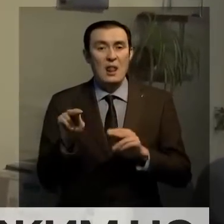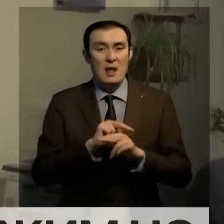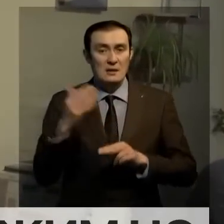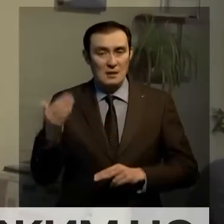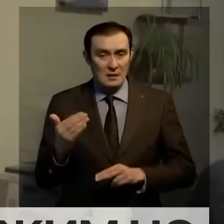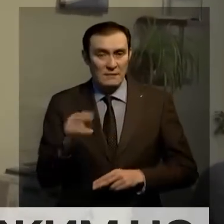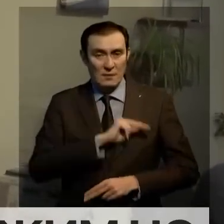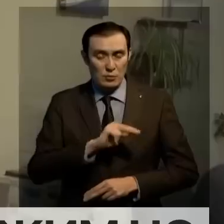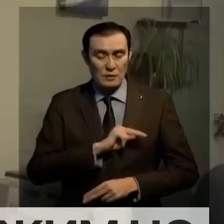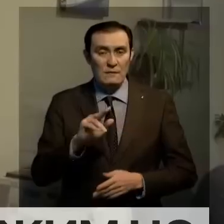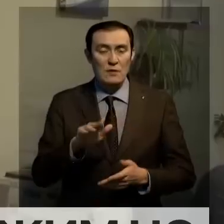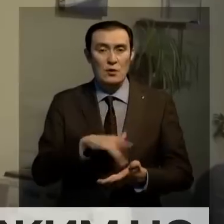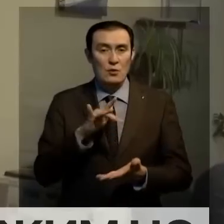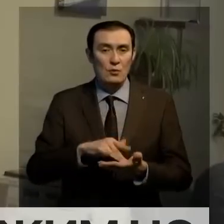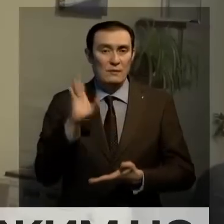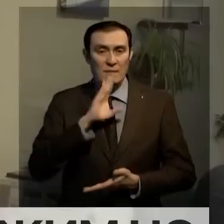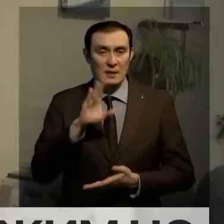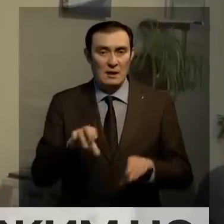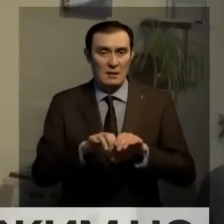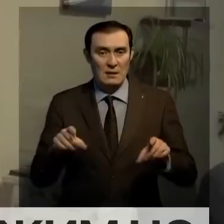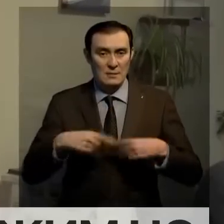и в горводоканале.